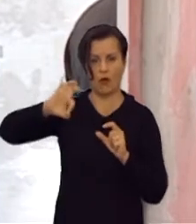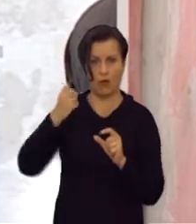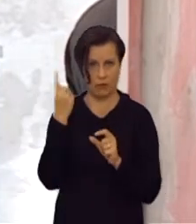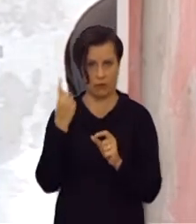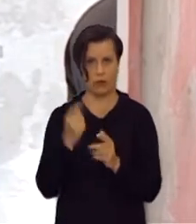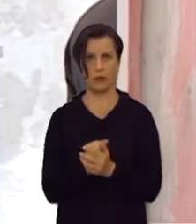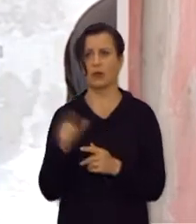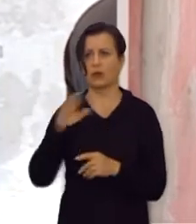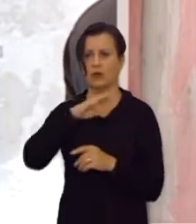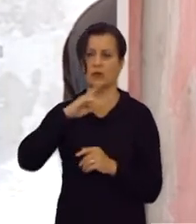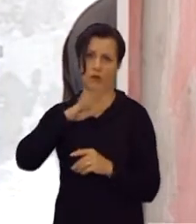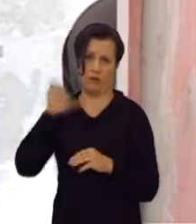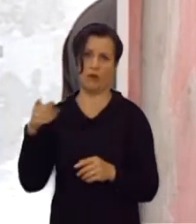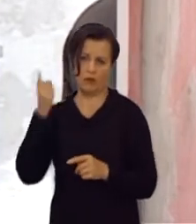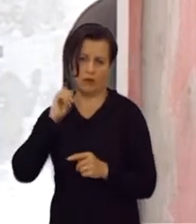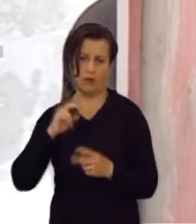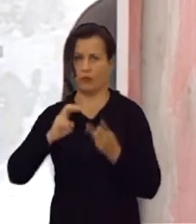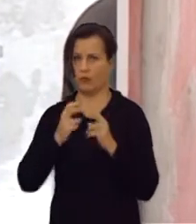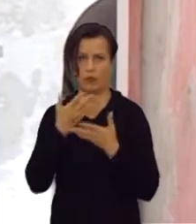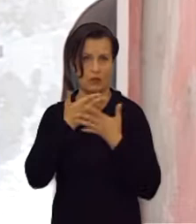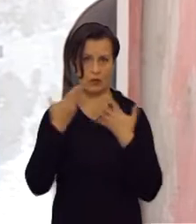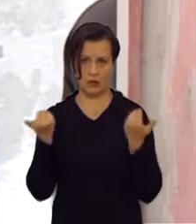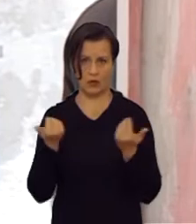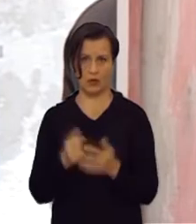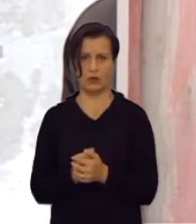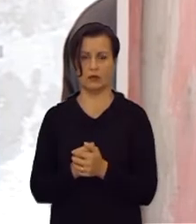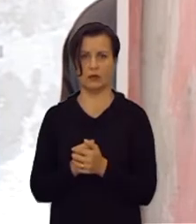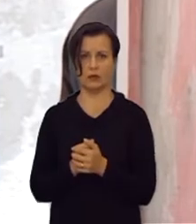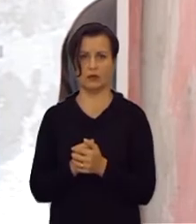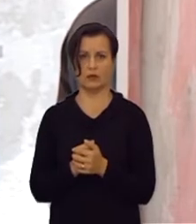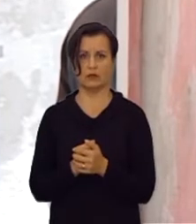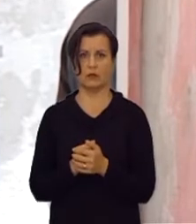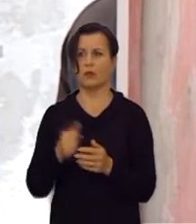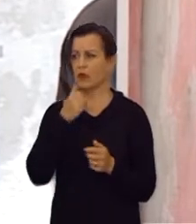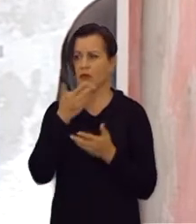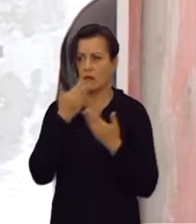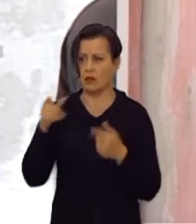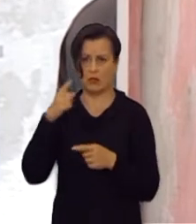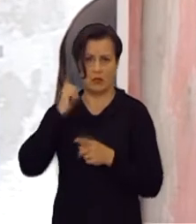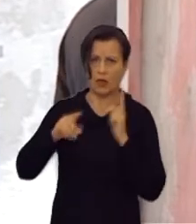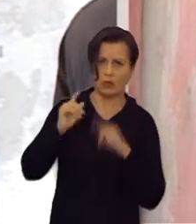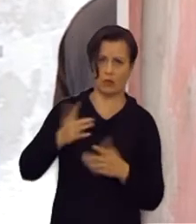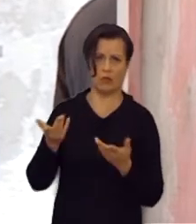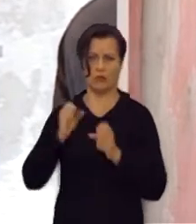centrą. Ir moksleiviai tikrai be jokių problemų, kažkaip tai nėra jokių problemų, kad kažkur tai nenorėtų ar kas